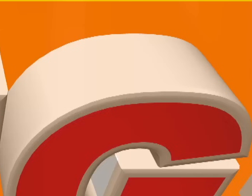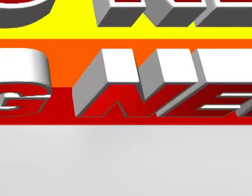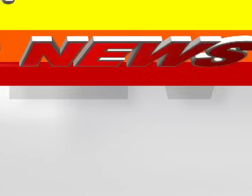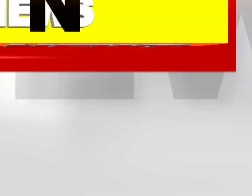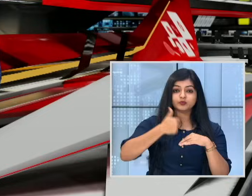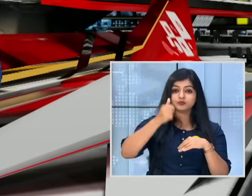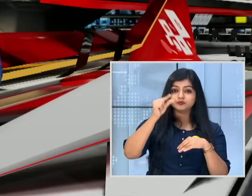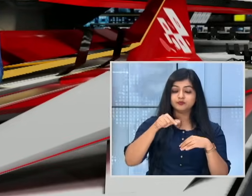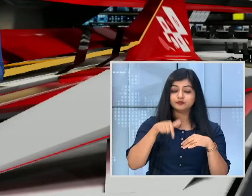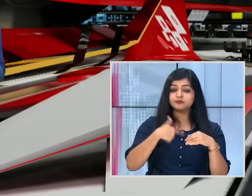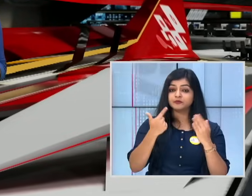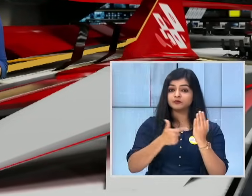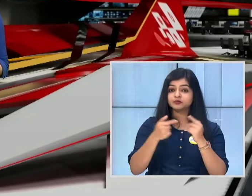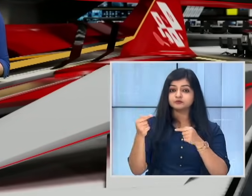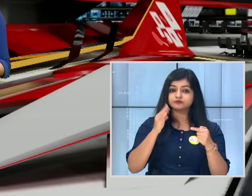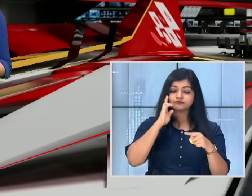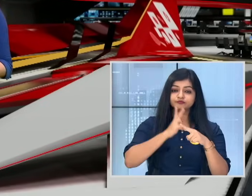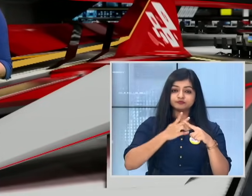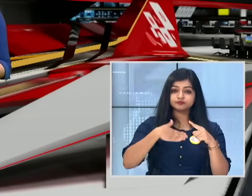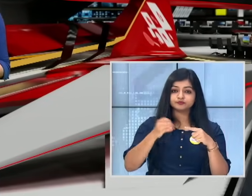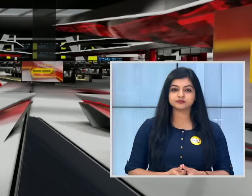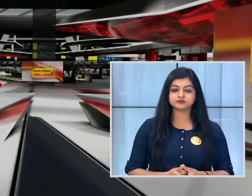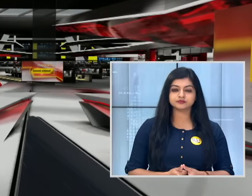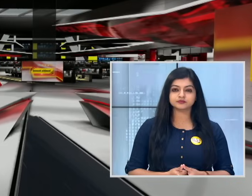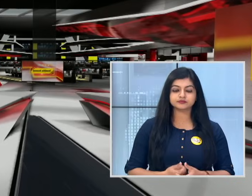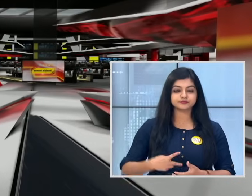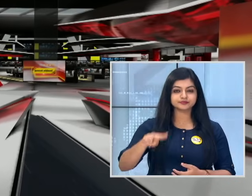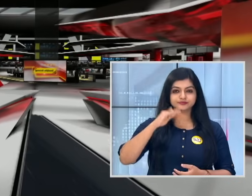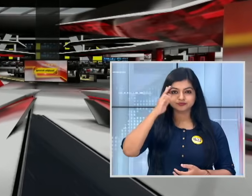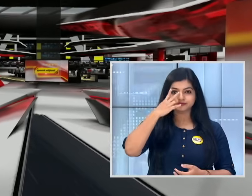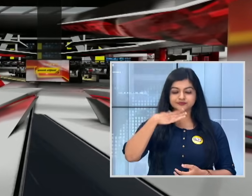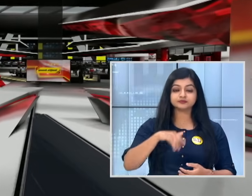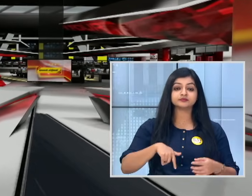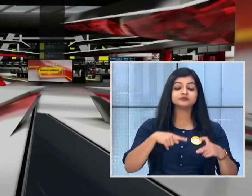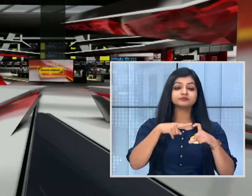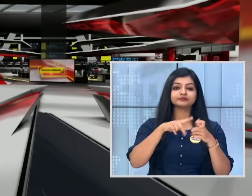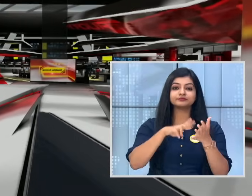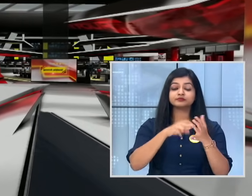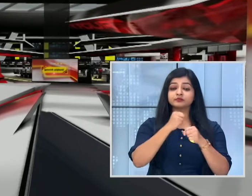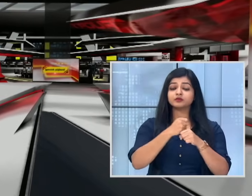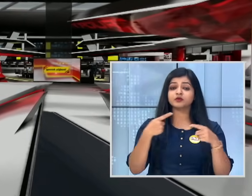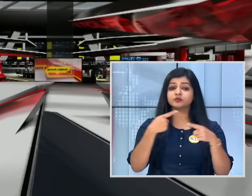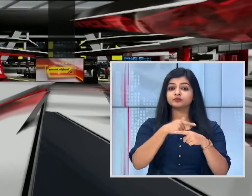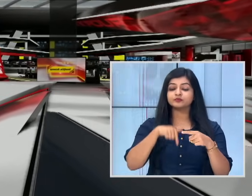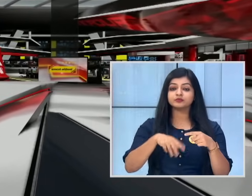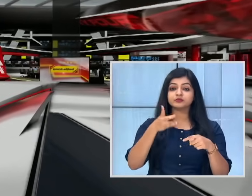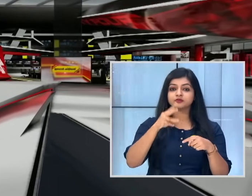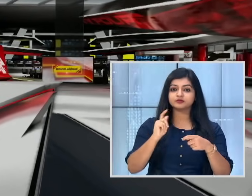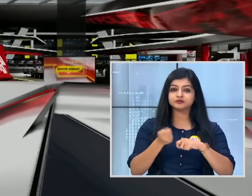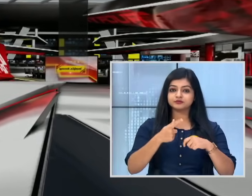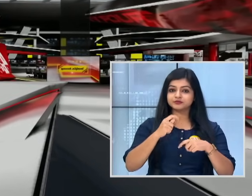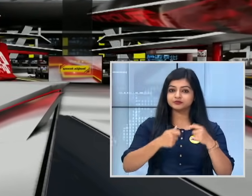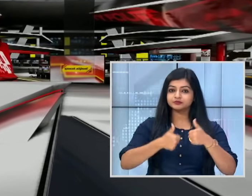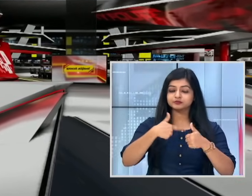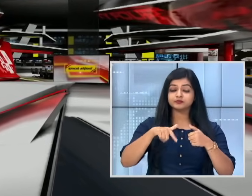ജാമ്യ ഹർജിയിൽ തിങ്കളാഴ്ചയും വാദം തുടരുമെന്നാണ് മനീഷ് മൂർത്തി നൽകുന്ന വിവരം. വാർത്തകൾ തുടരുന്നു. ഇനി കായിക വാർത്തകൾ നോക്കിയാൽ ഇംഗ്ലണ്ടിനെതിരായ 3-ാം ക്രിക്കറ്റ് ടെസ്റ്റിൽ